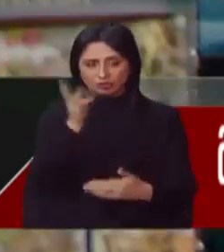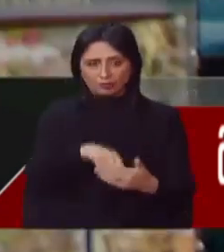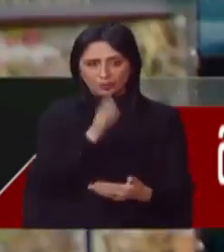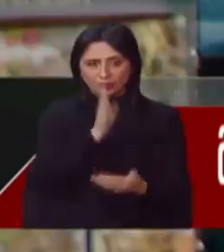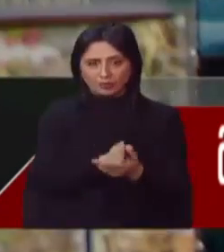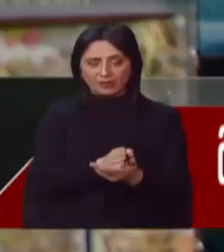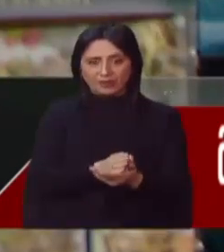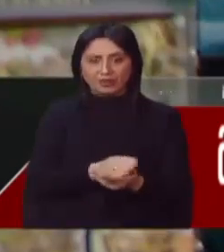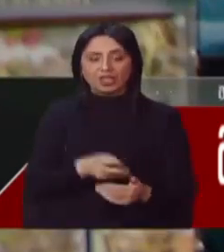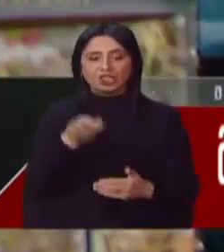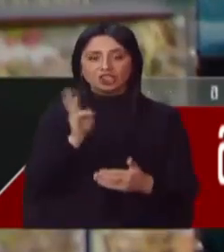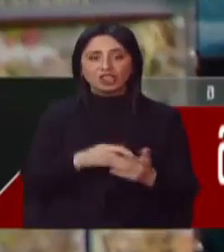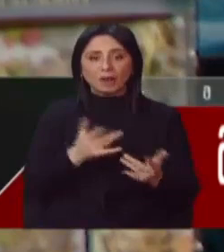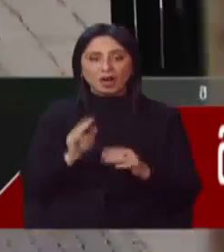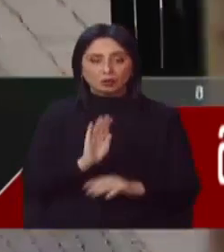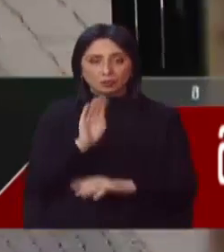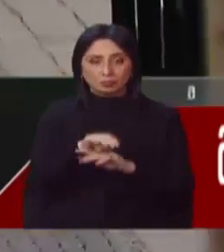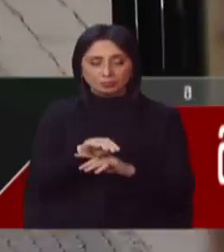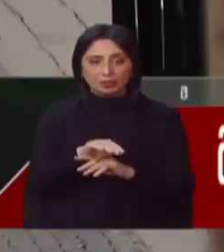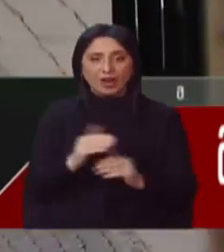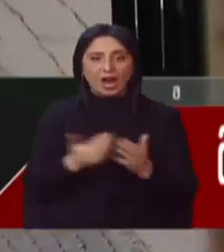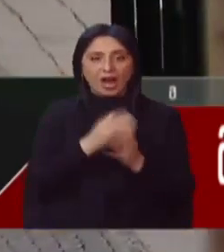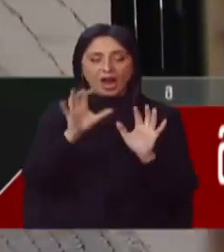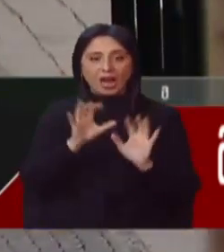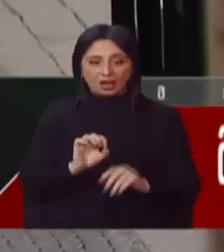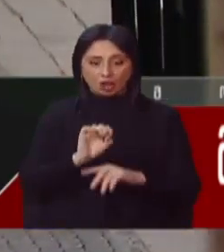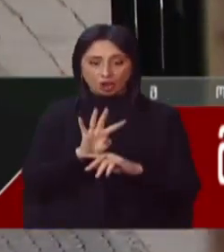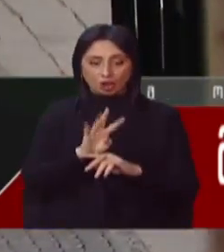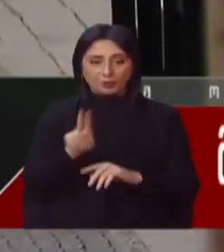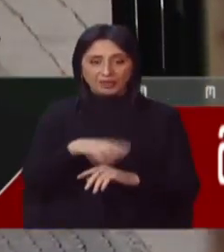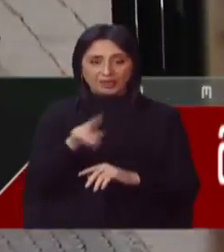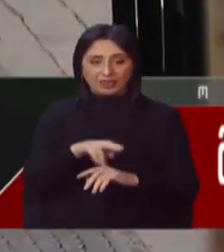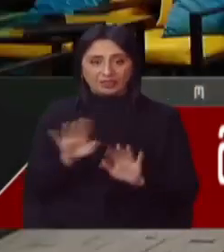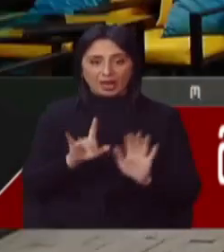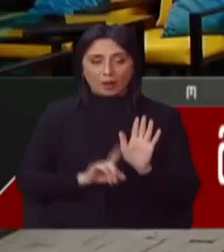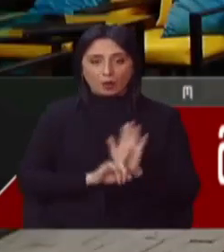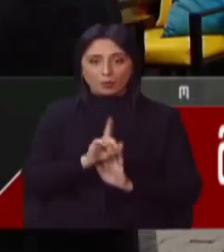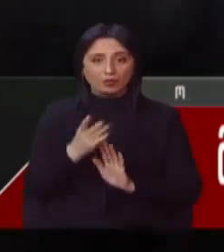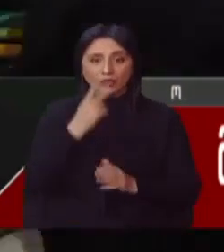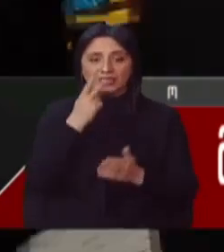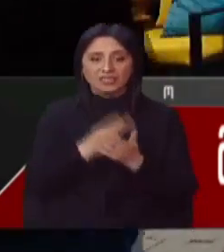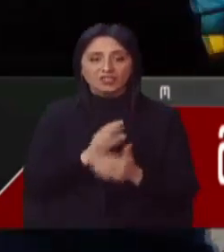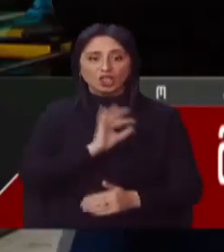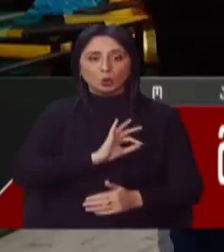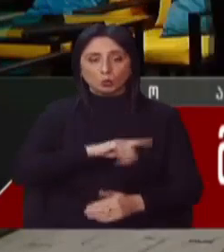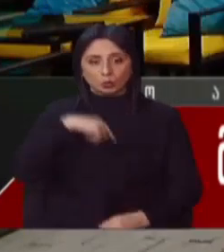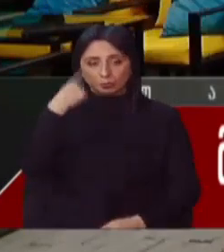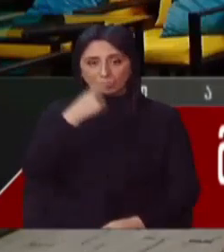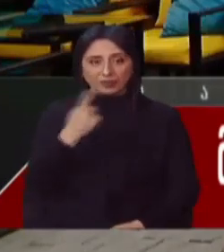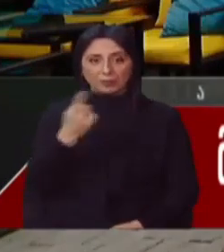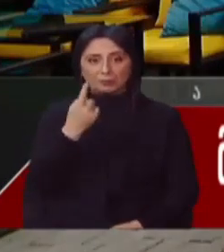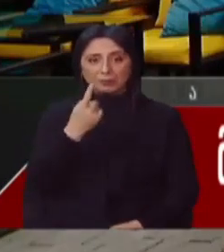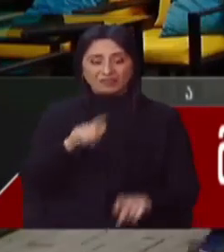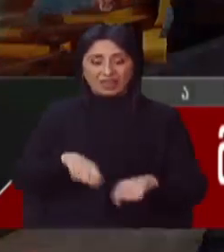დაჯარიმდება. გაზრდილია ჯარიმების რაოდენობაც. ახალი კანონი 14 დეკემბერს ამოქმედდა, რომლის მიხედვით იურიდიული პირი